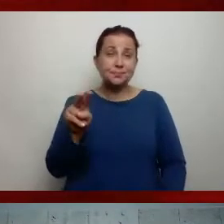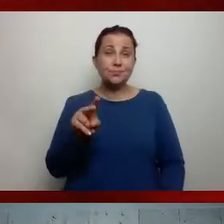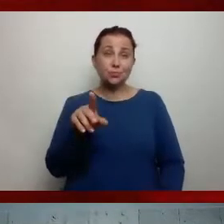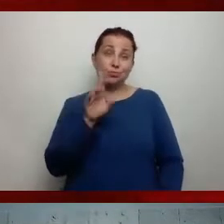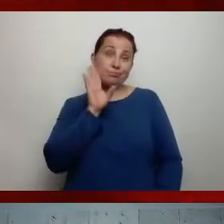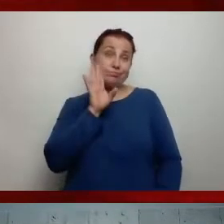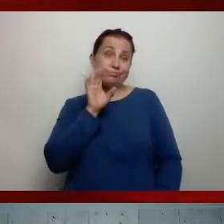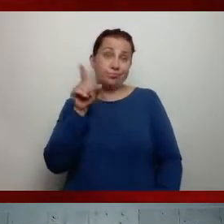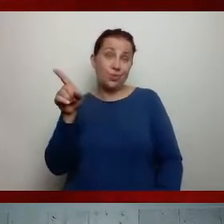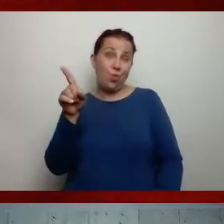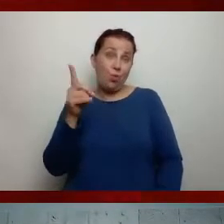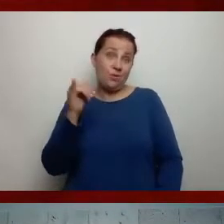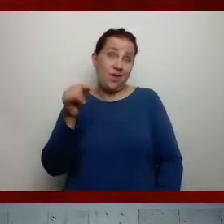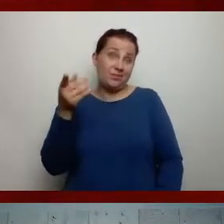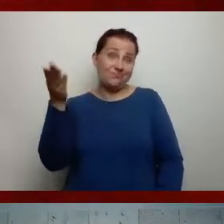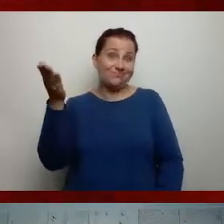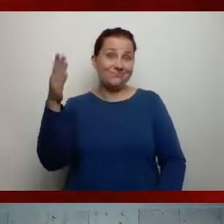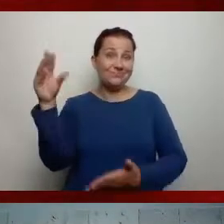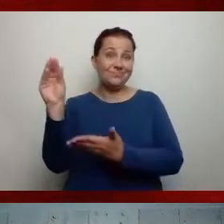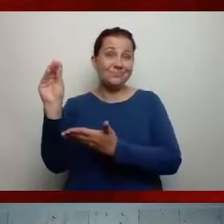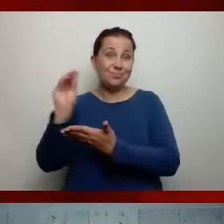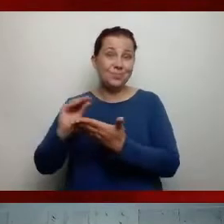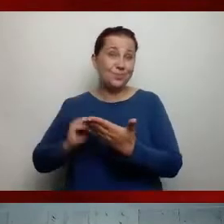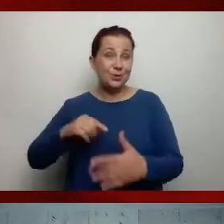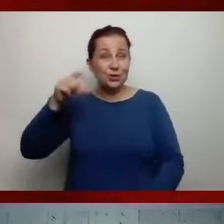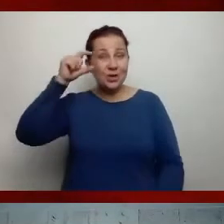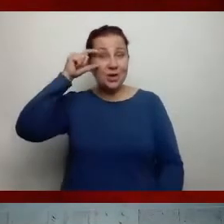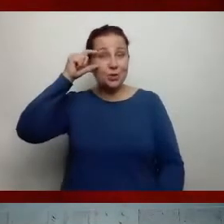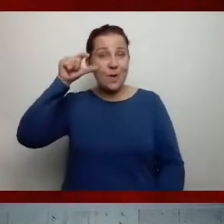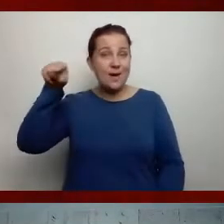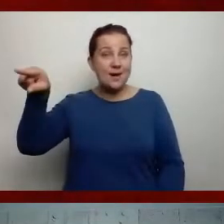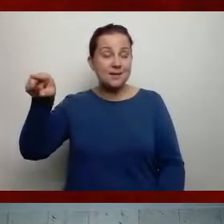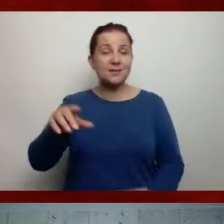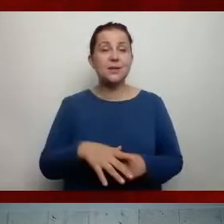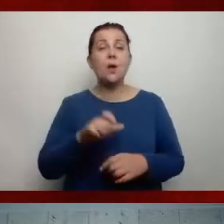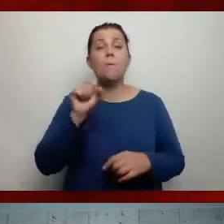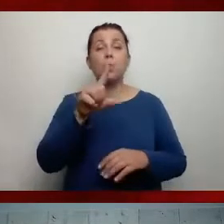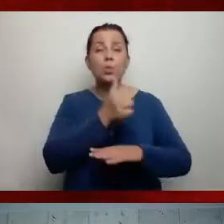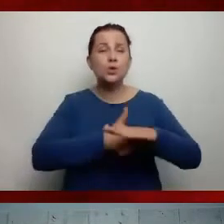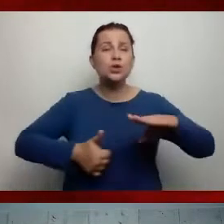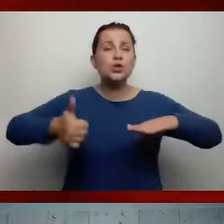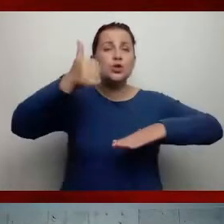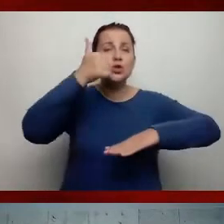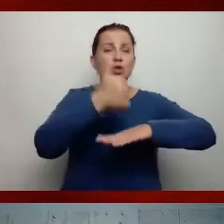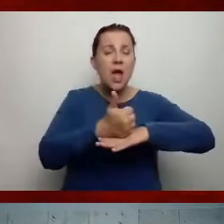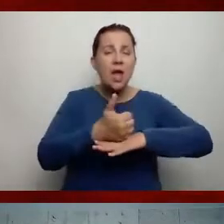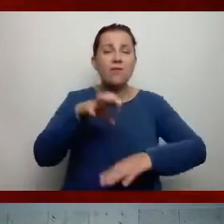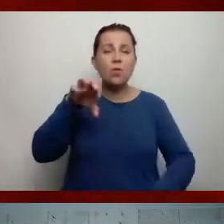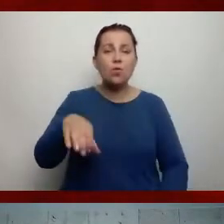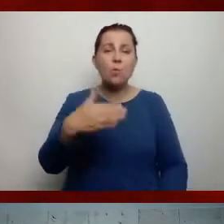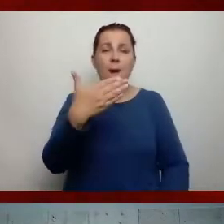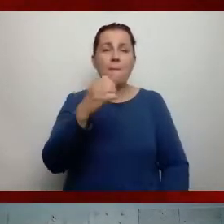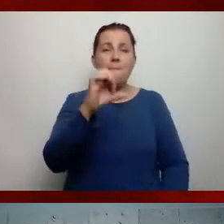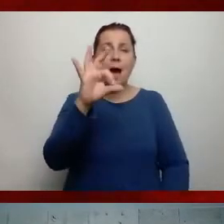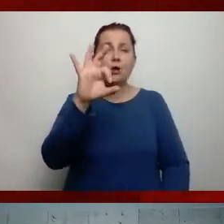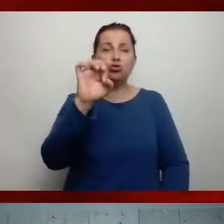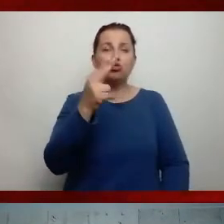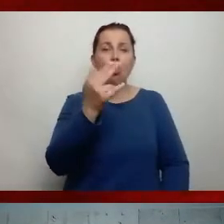typu, prawda? Gdzie mamy szefa masonów z Białobrzezia, prawda?